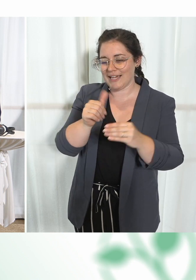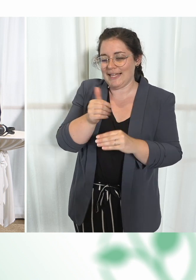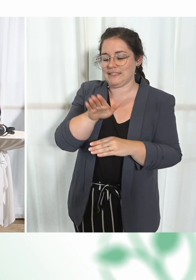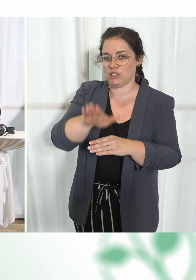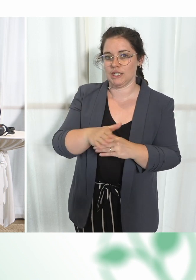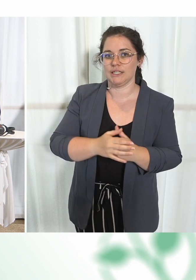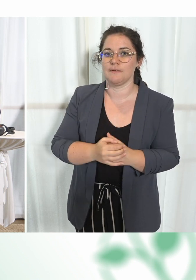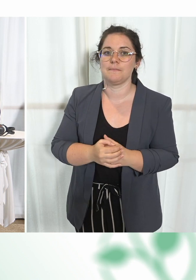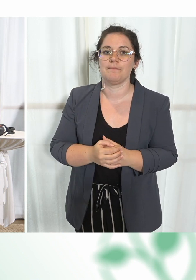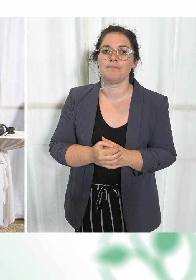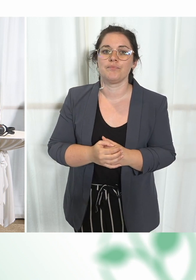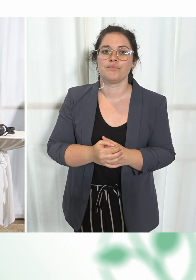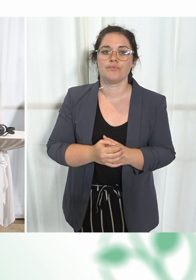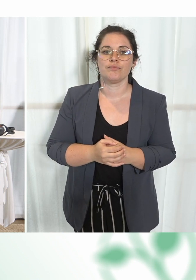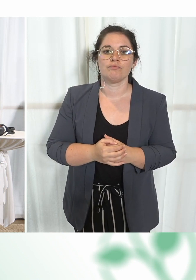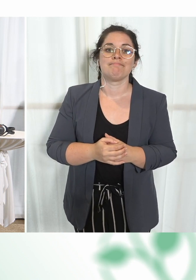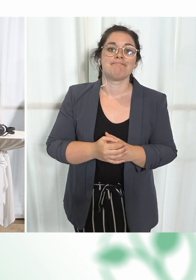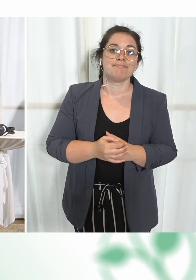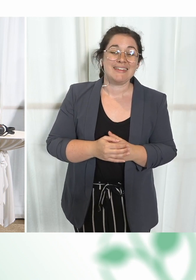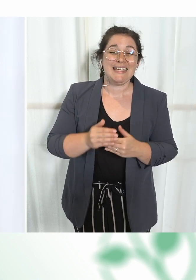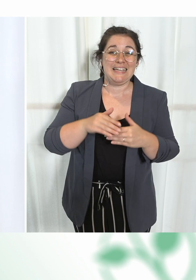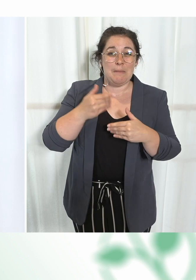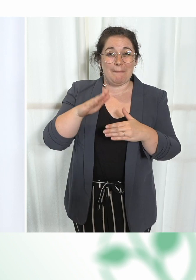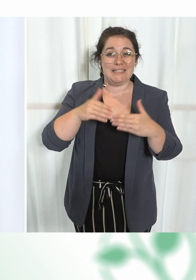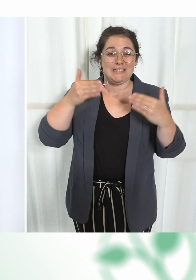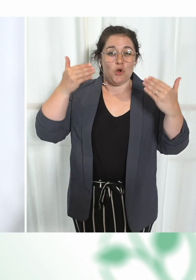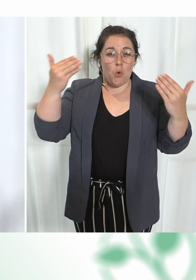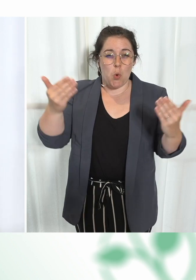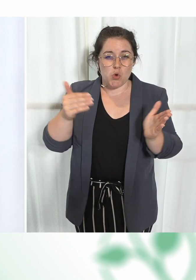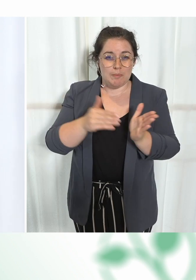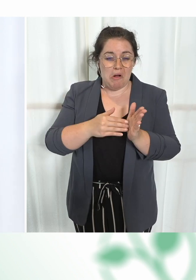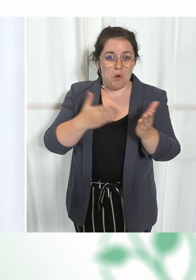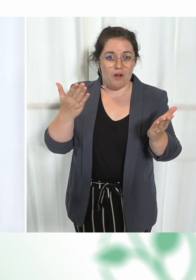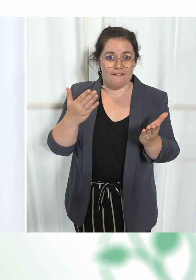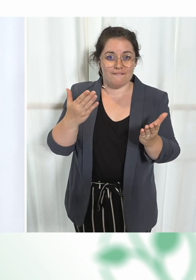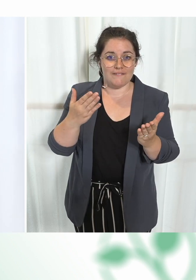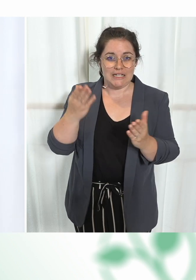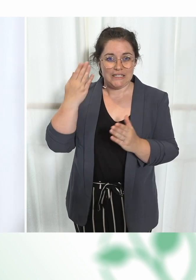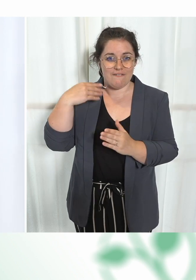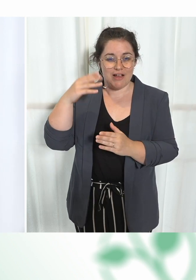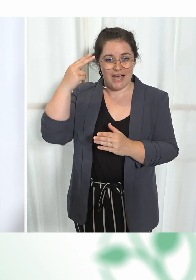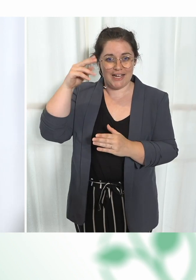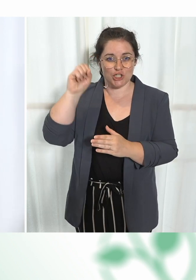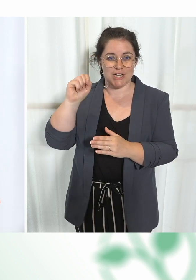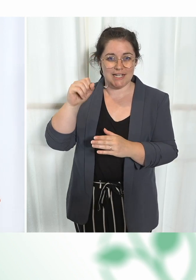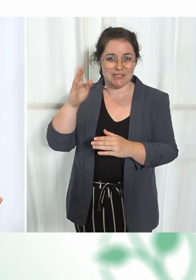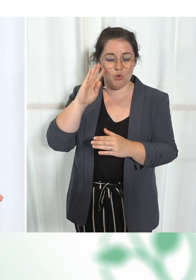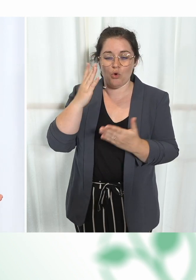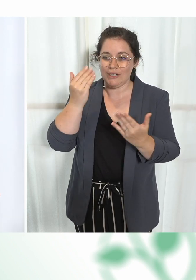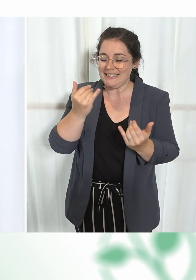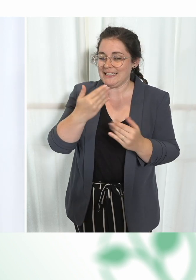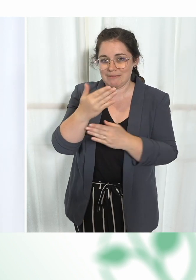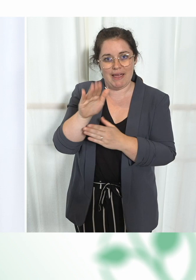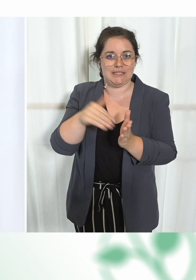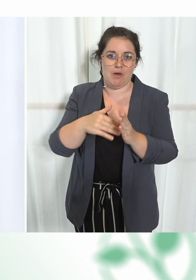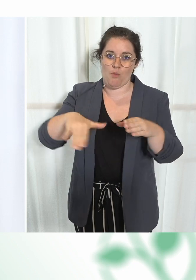möchte? Also der größte Need ist momentan, und wir haben den Gerd Strasser gehört, ist tatsächlich Personal. Ja,